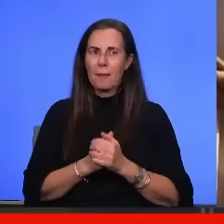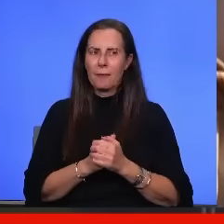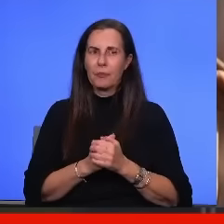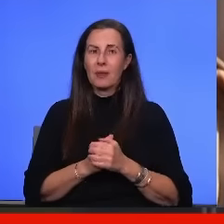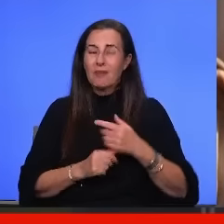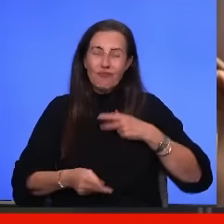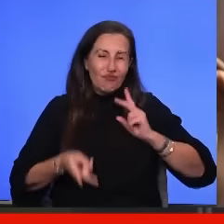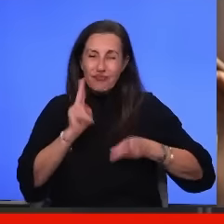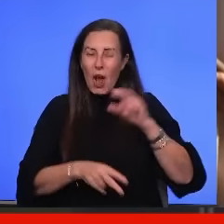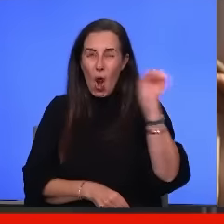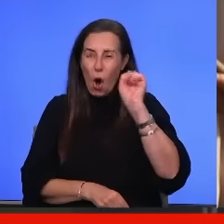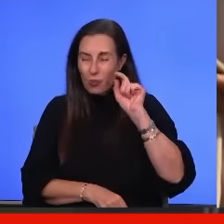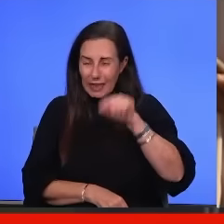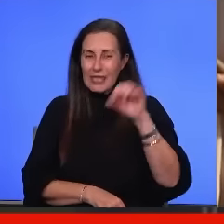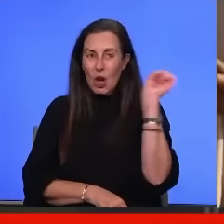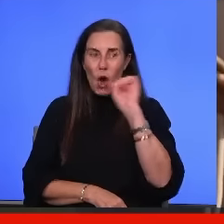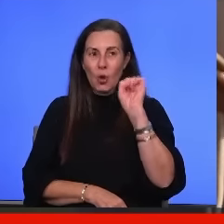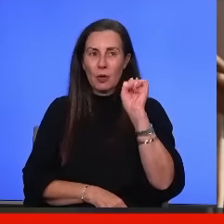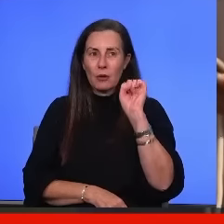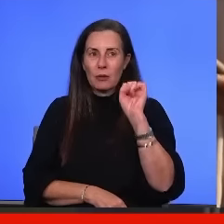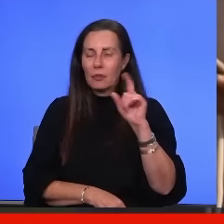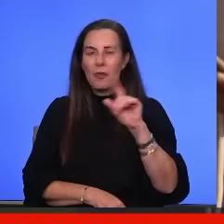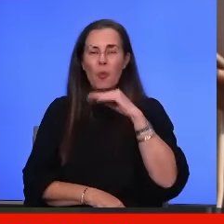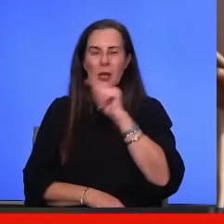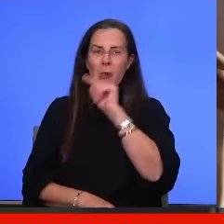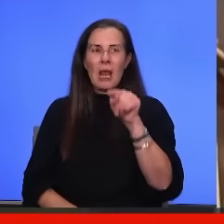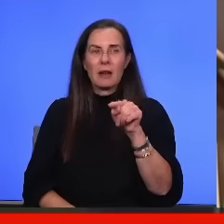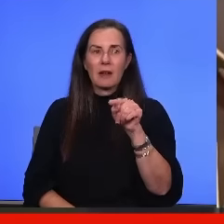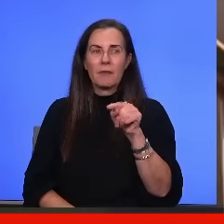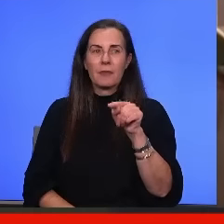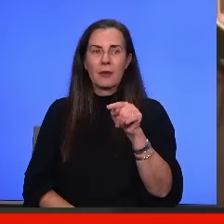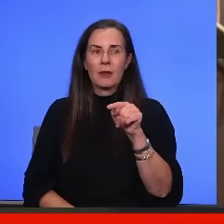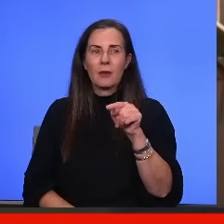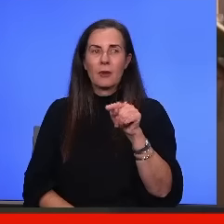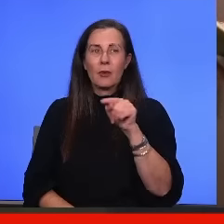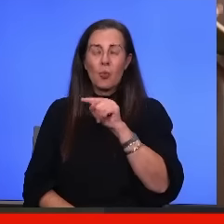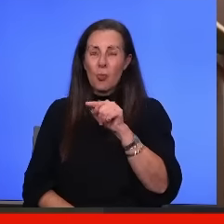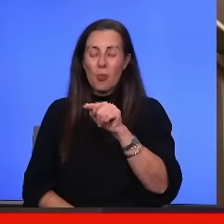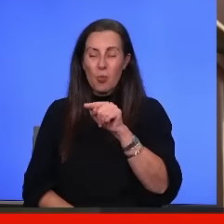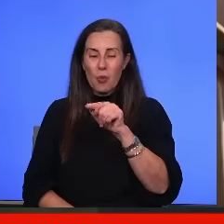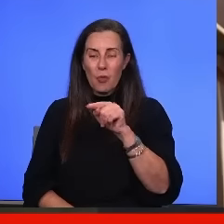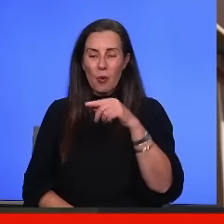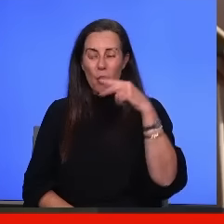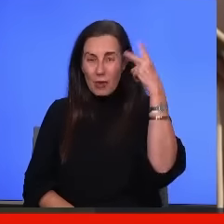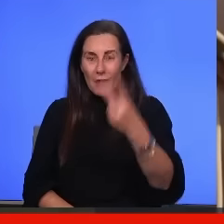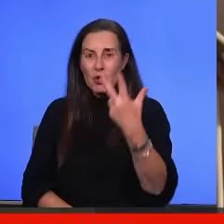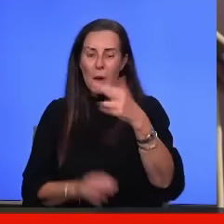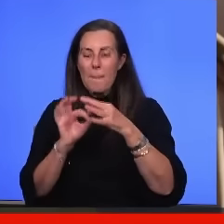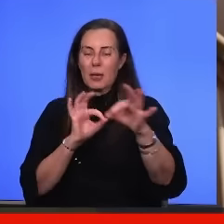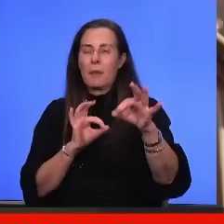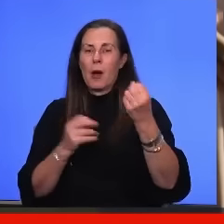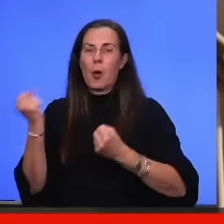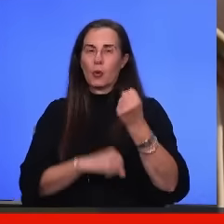ריצה לאוטו, נכנסתי לאוטו. הוא לא הספיק. והוא לא הספיק להגיע. אבל הוא בתכלס, הוא נפל 3 מטר